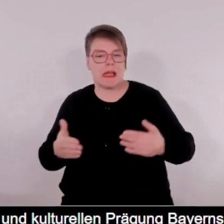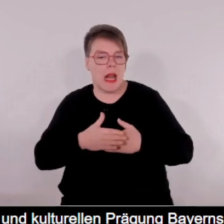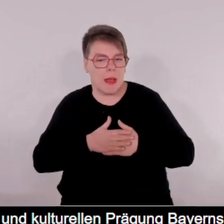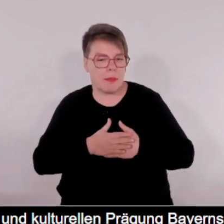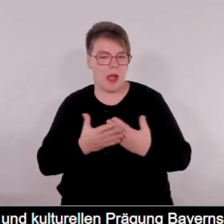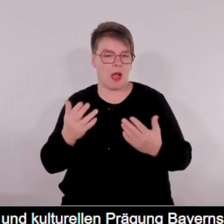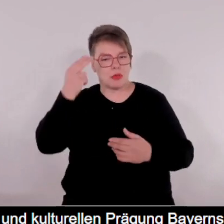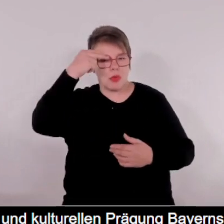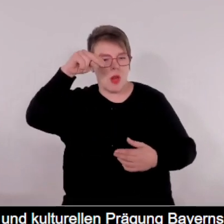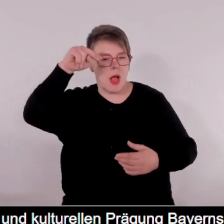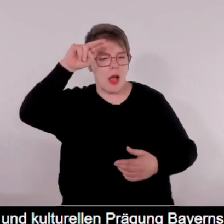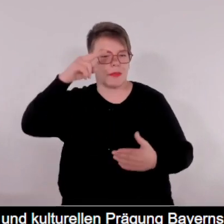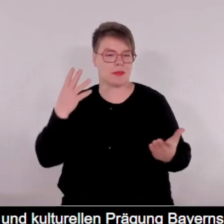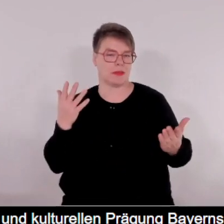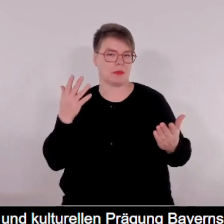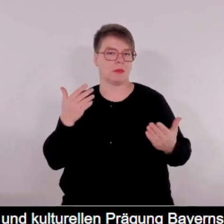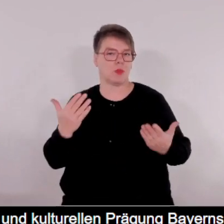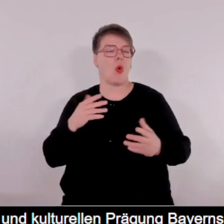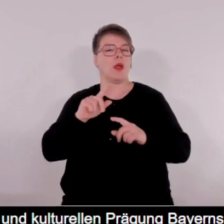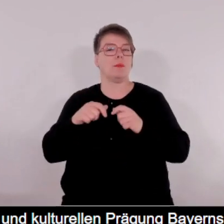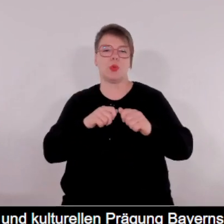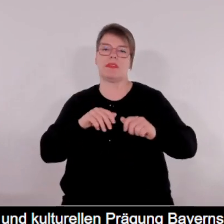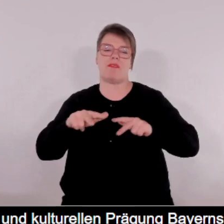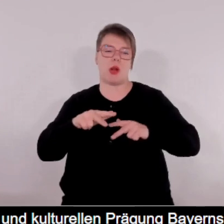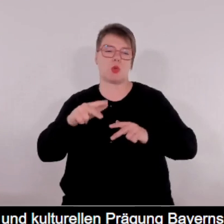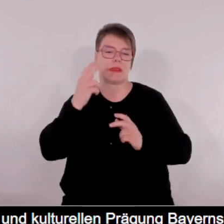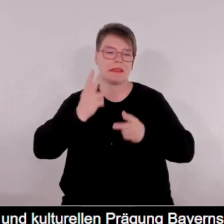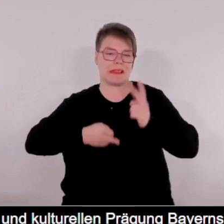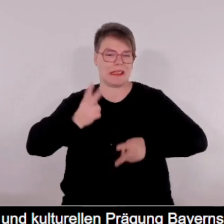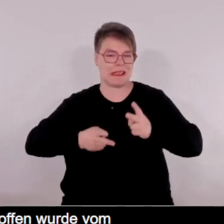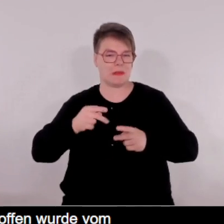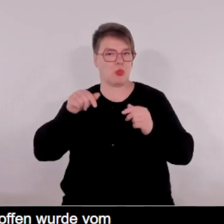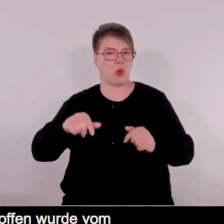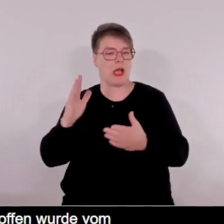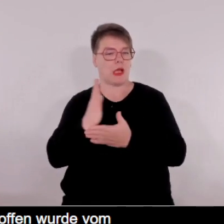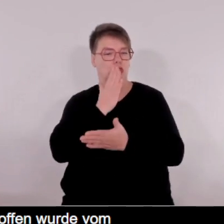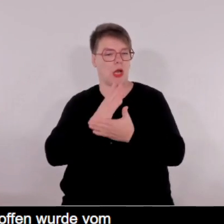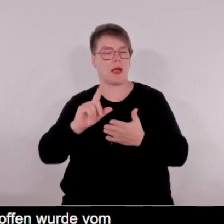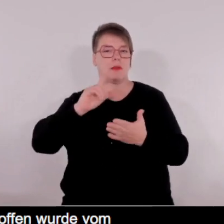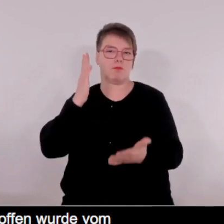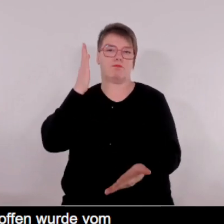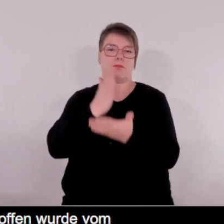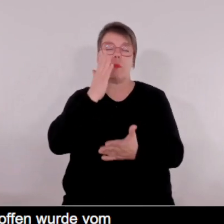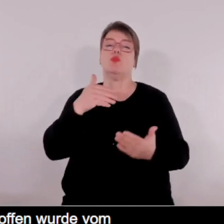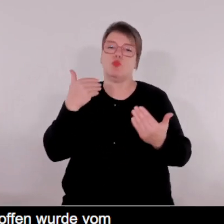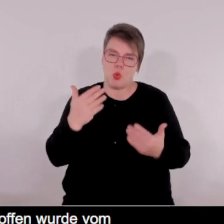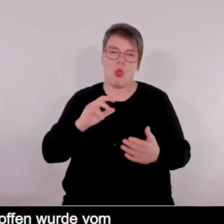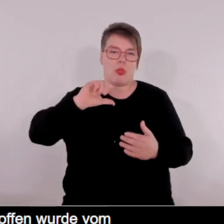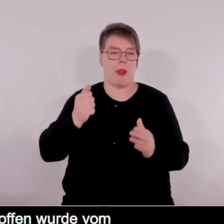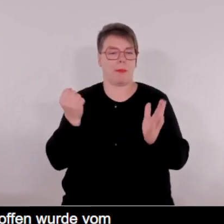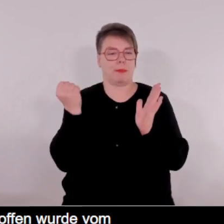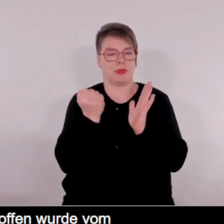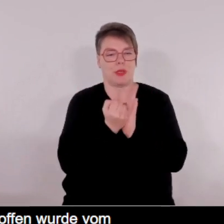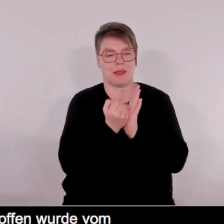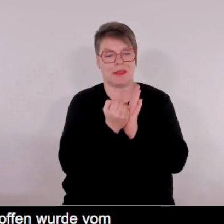im Gegenteil. Das Prinzip der Toleranz ist ja auch der weltanschaulichen Offenheit des Staates insgesamt, ist ja grundgelegt in unserer Verfassung.